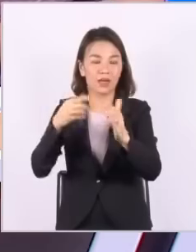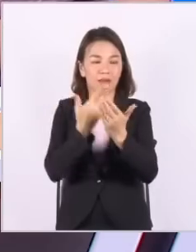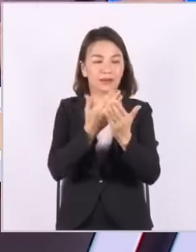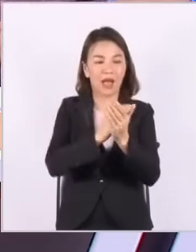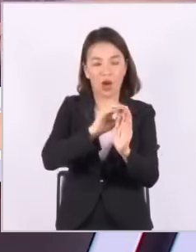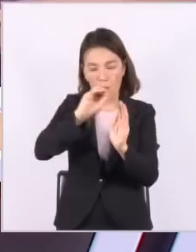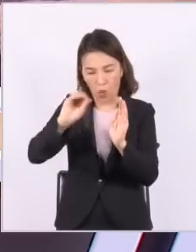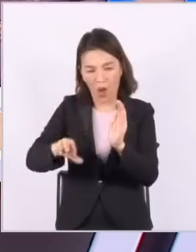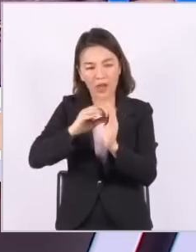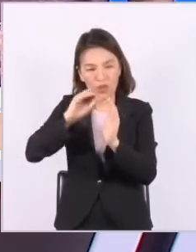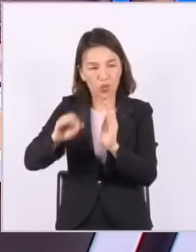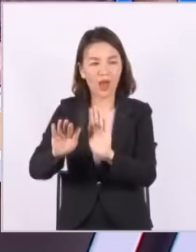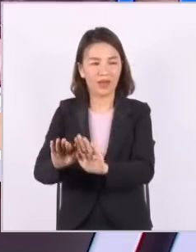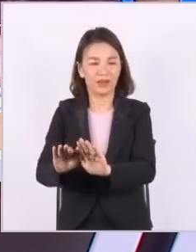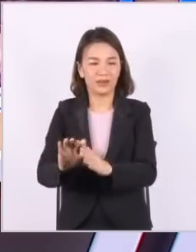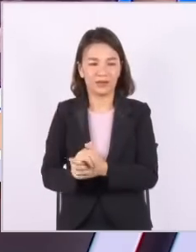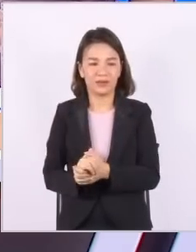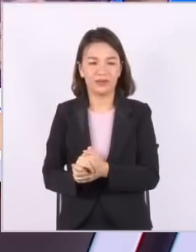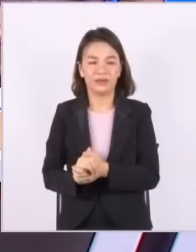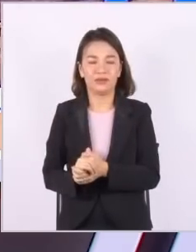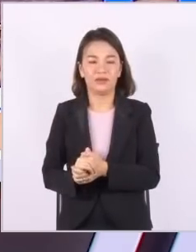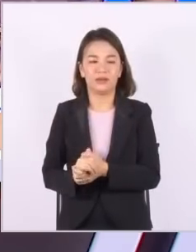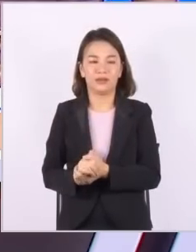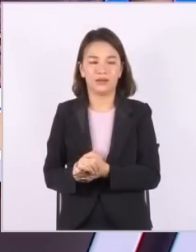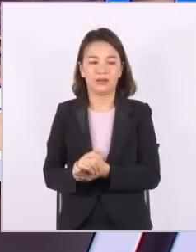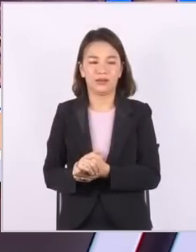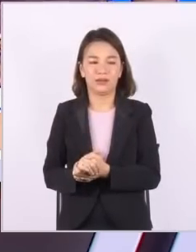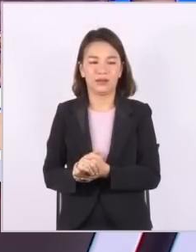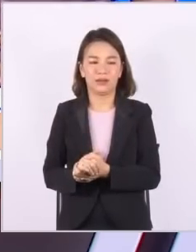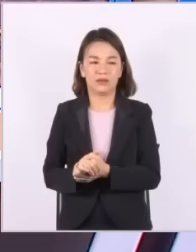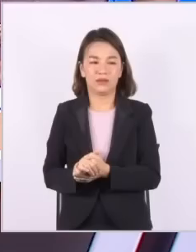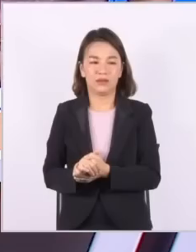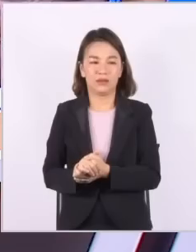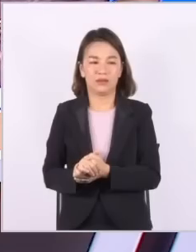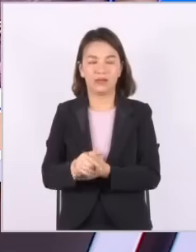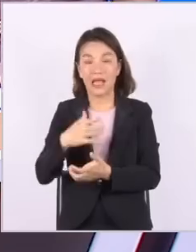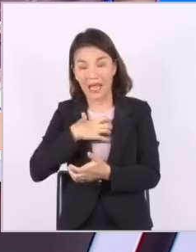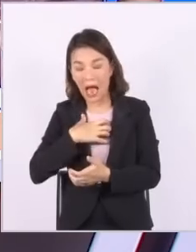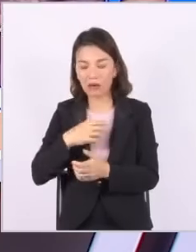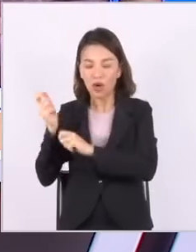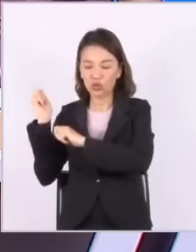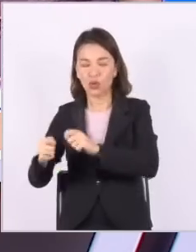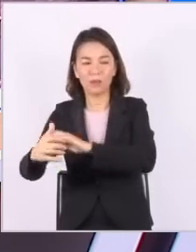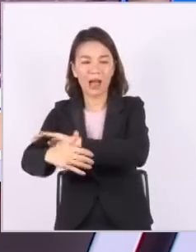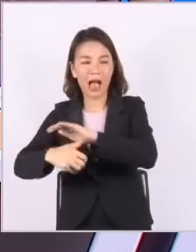ไว ้ฝากเงินแล้ว ธนาคารแล้ว ค่ะ ถ้ามันอยากได้มาทุบหายเอาเองก็ได ้ปรากฏว่าปล